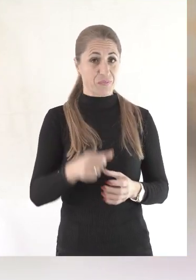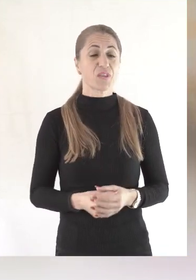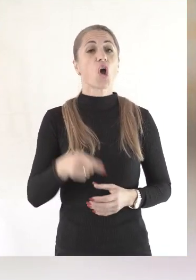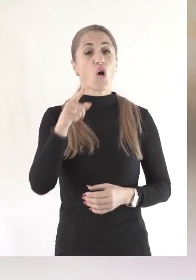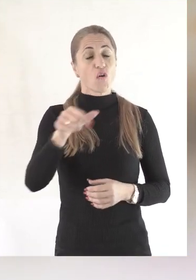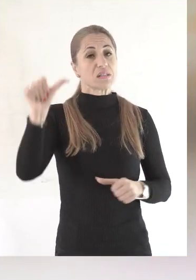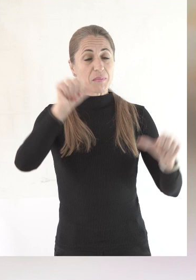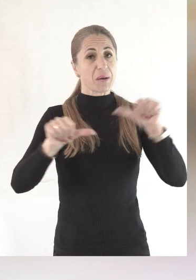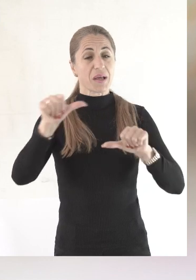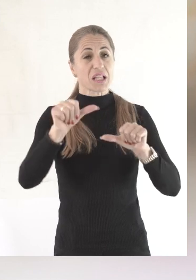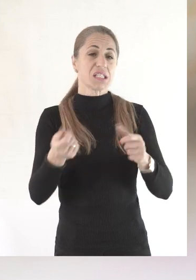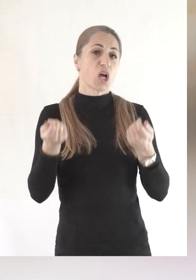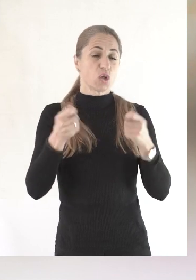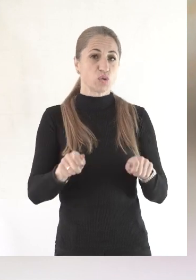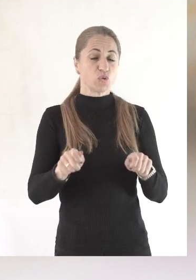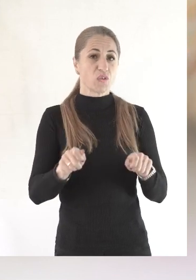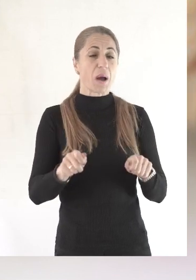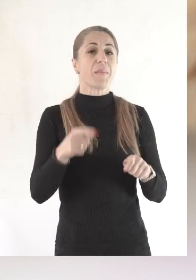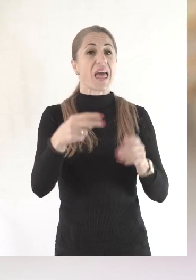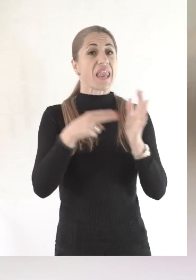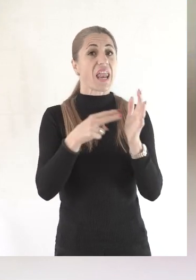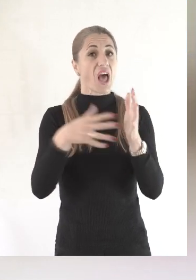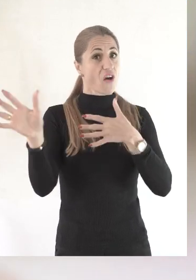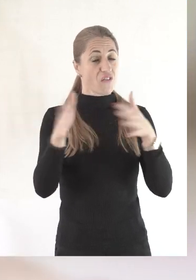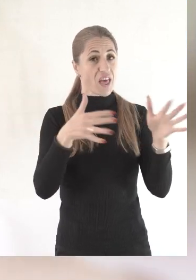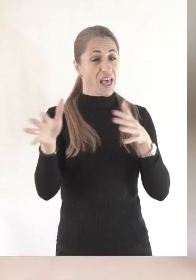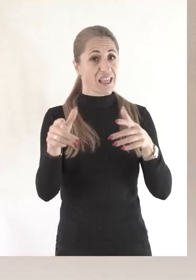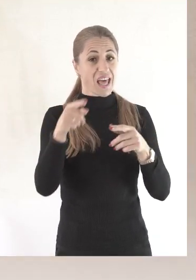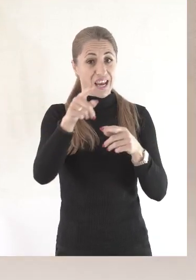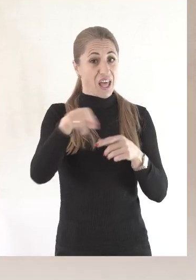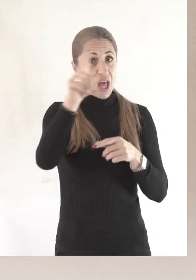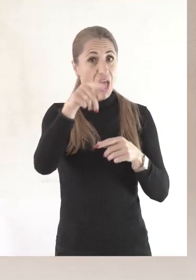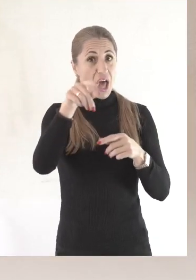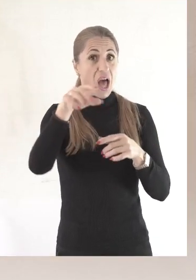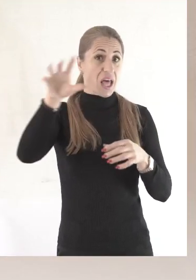Од овој експеримент заклучуваме дека енергијата на ветерот ја придвижува